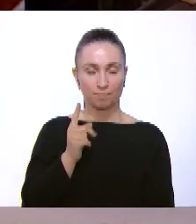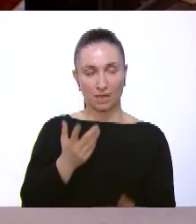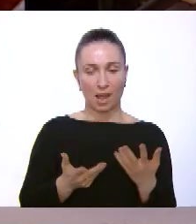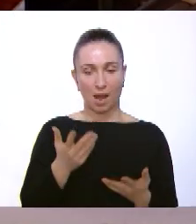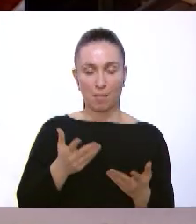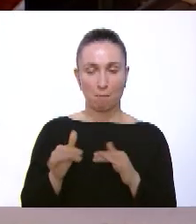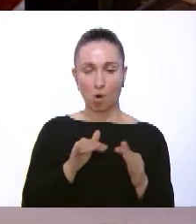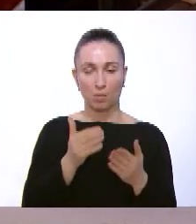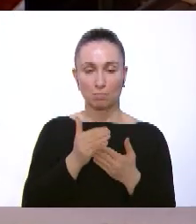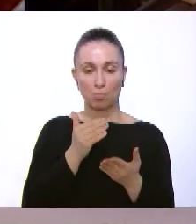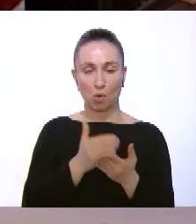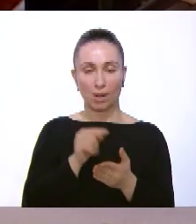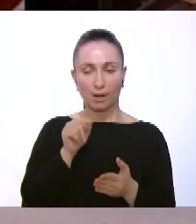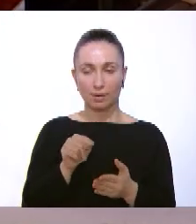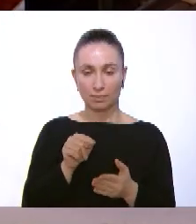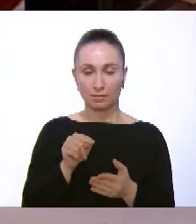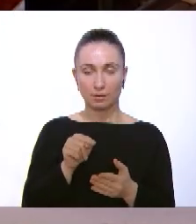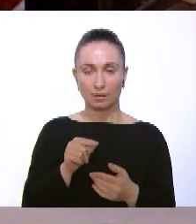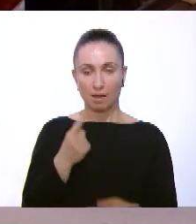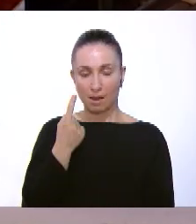ალბათ მოქმედ პროგრამათაგანი